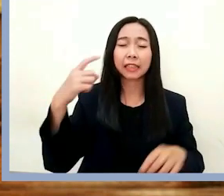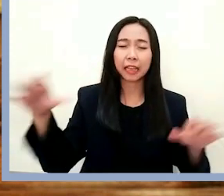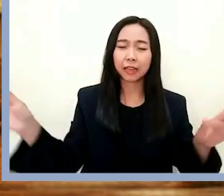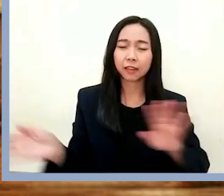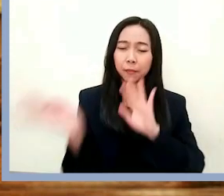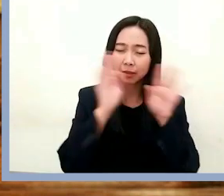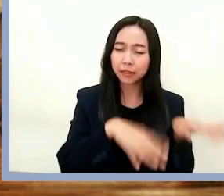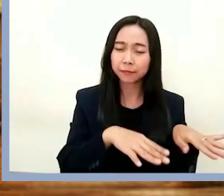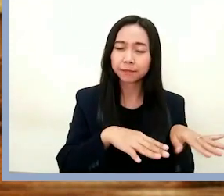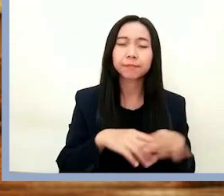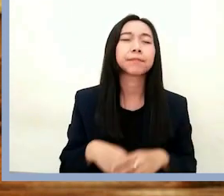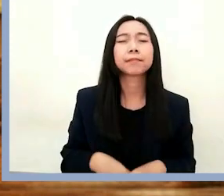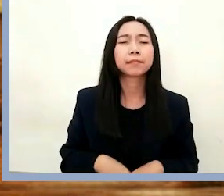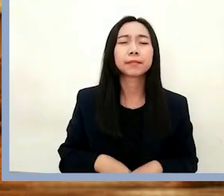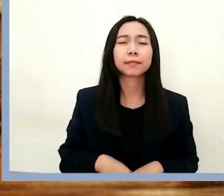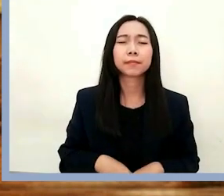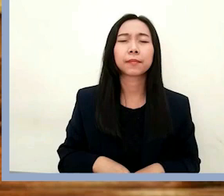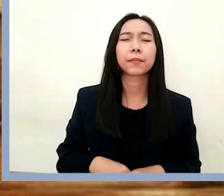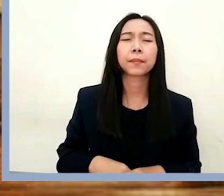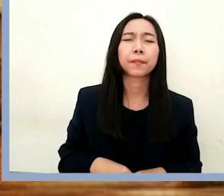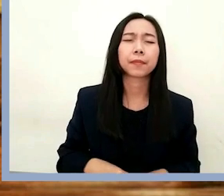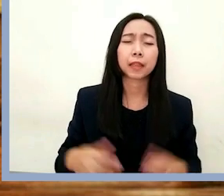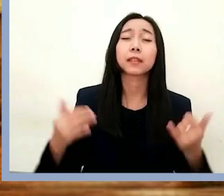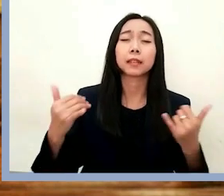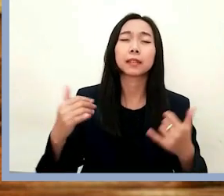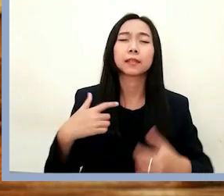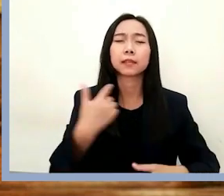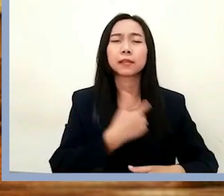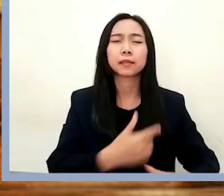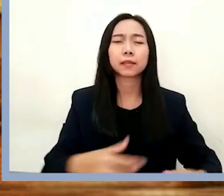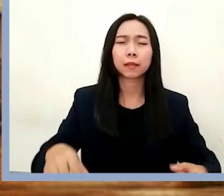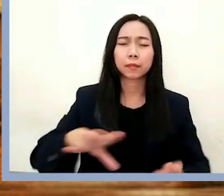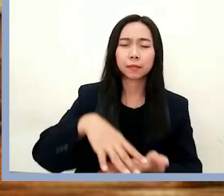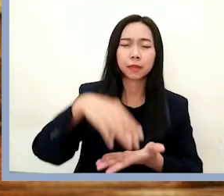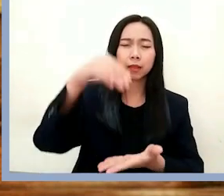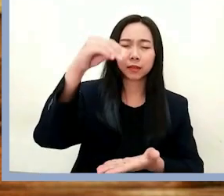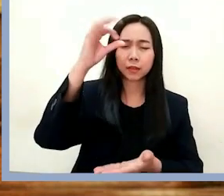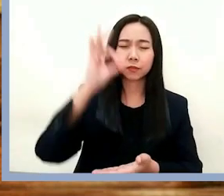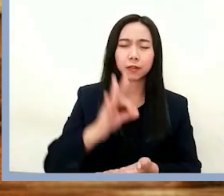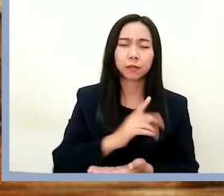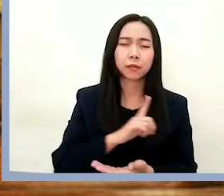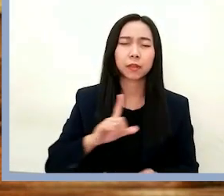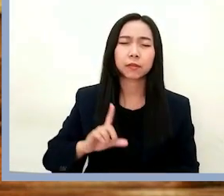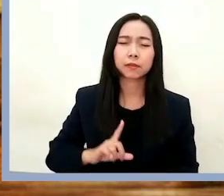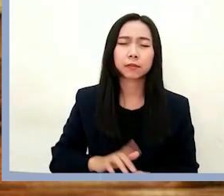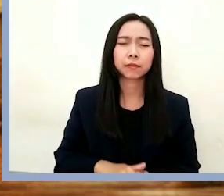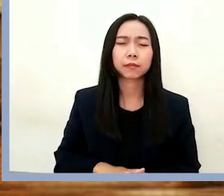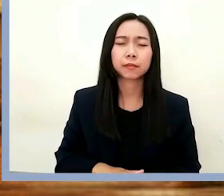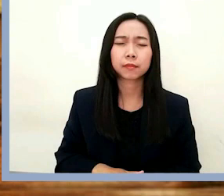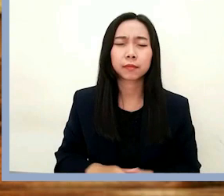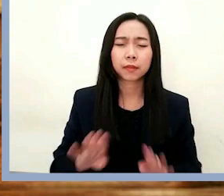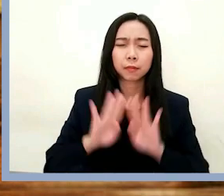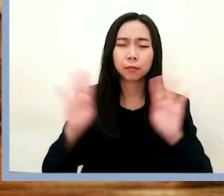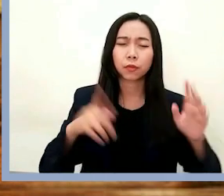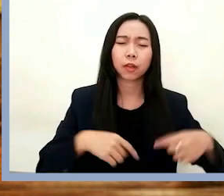Pada kesempatan ini ya bapak kami mau belajar satu bagian dari firman Tuhan Bukalah